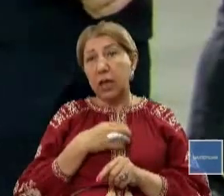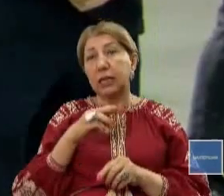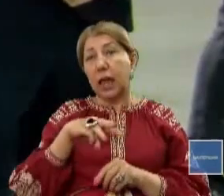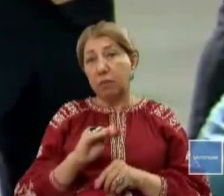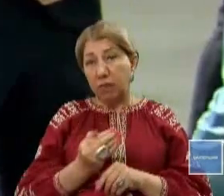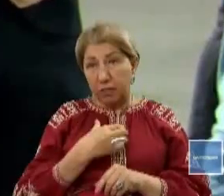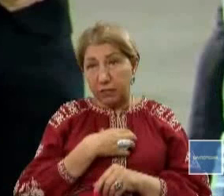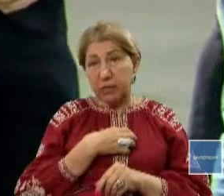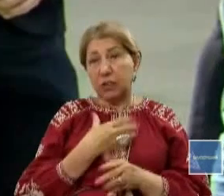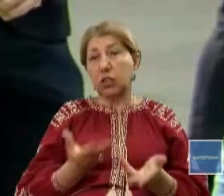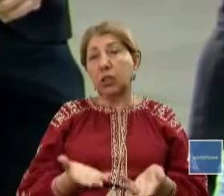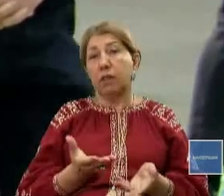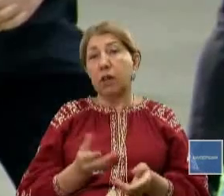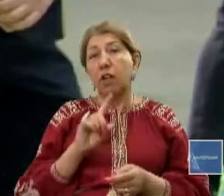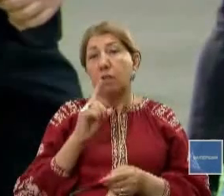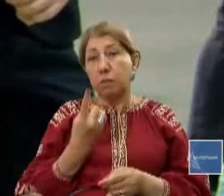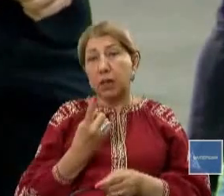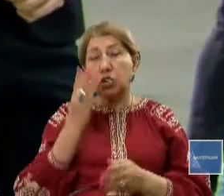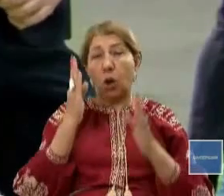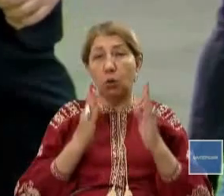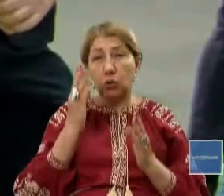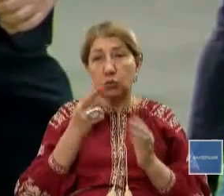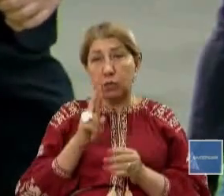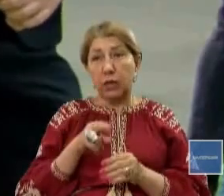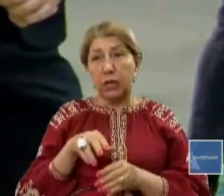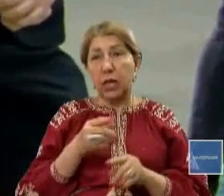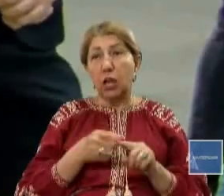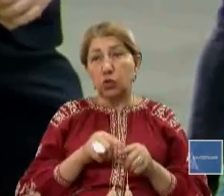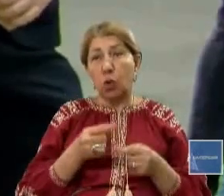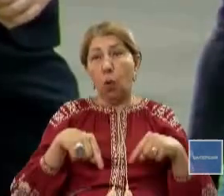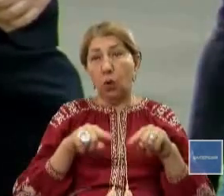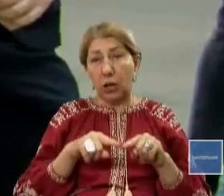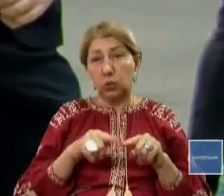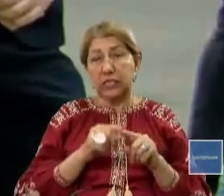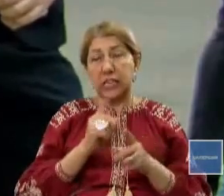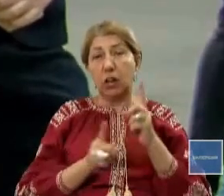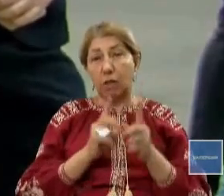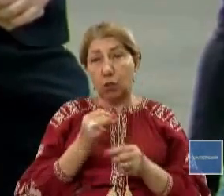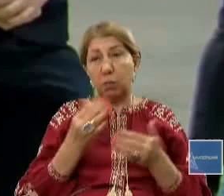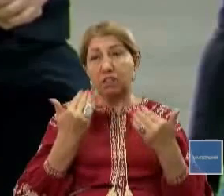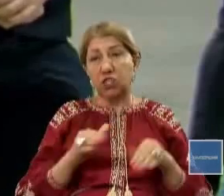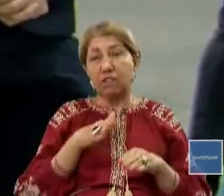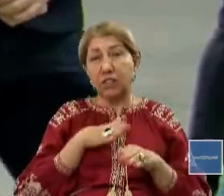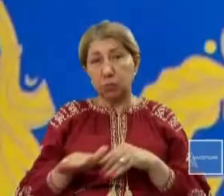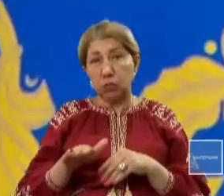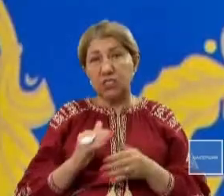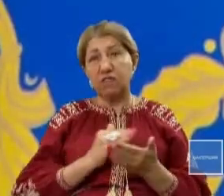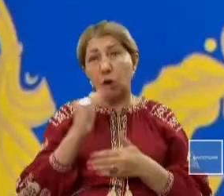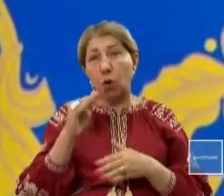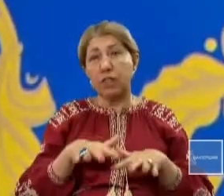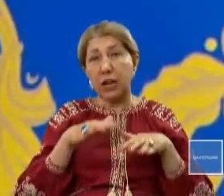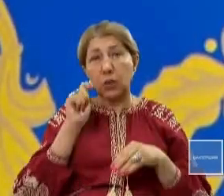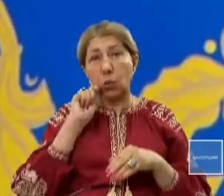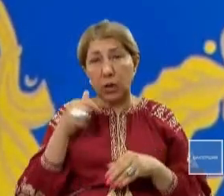це дуже важливо. Перше голосування цього органу, цієї реформи вже відбулось в Верховній Раді України. Ми чекаємо